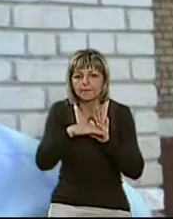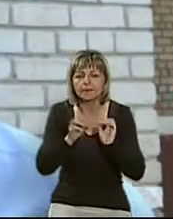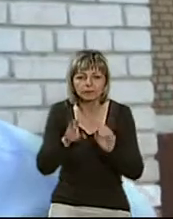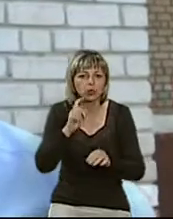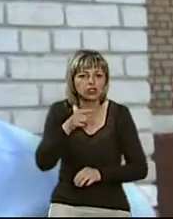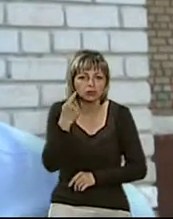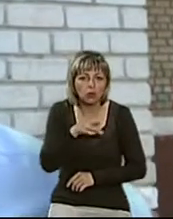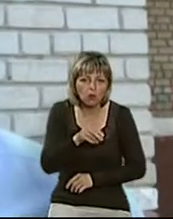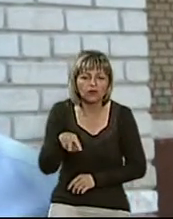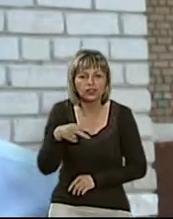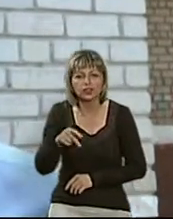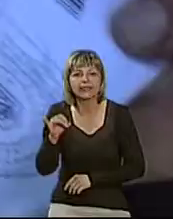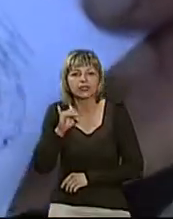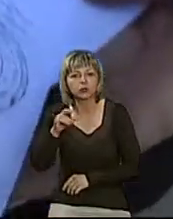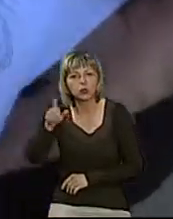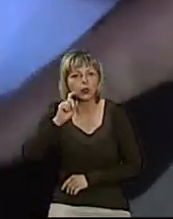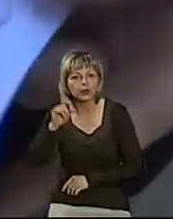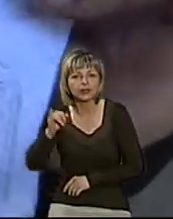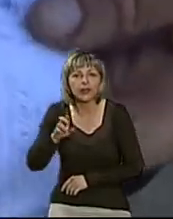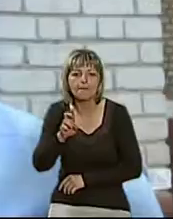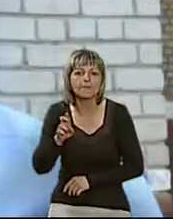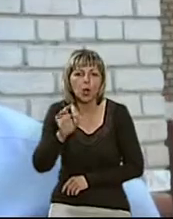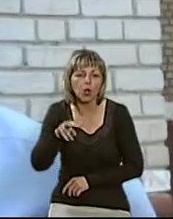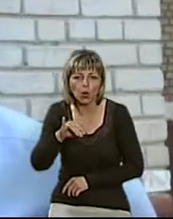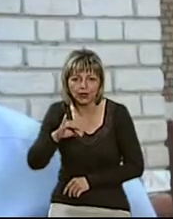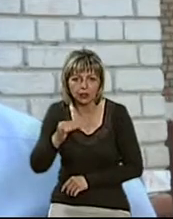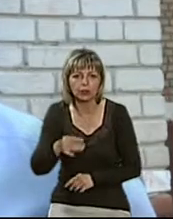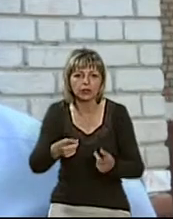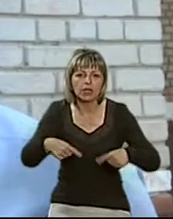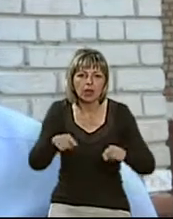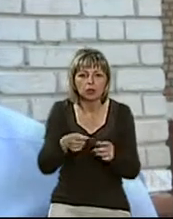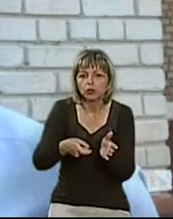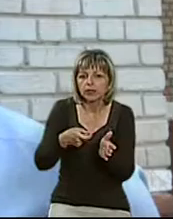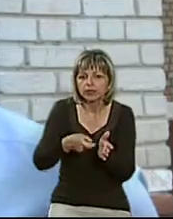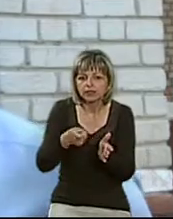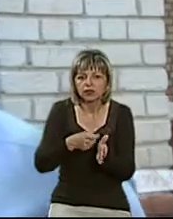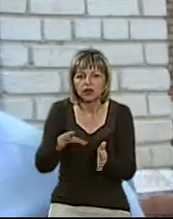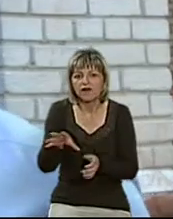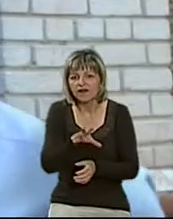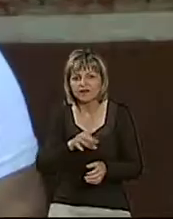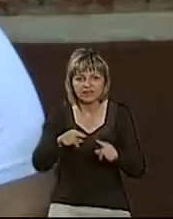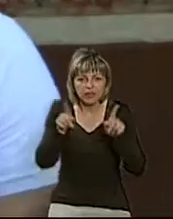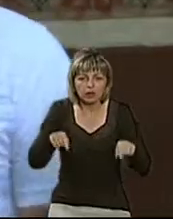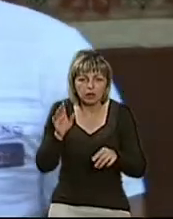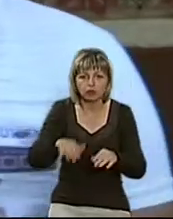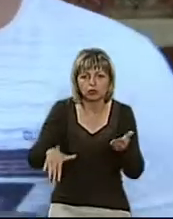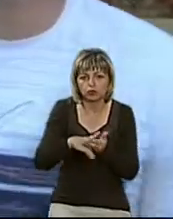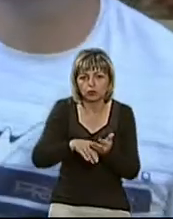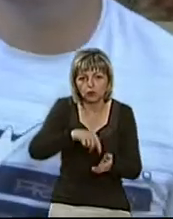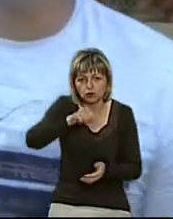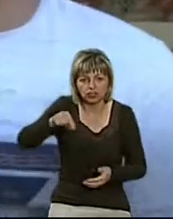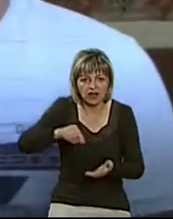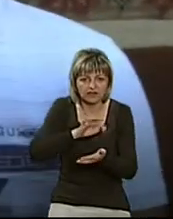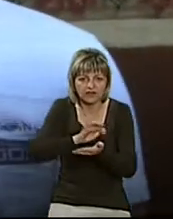та літературу, історію України і біологію. Сьогодні на пункті тестування всі бланки, завдання будуть шрифтом Брайля. ЗНО по